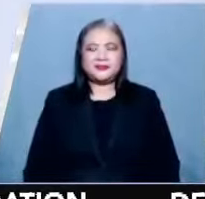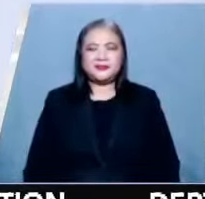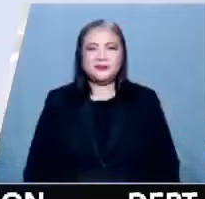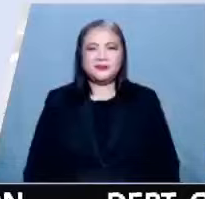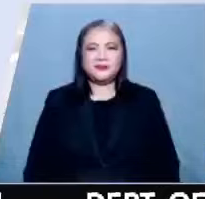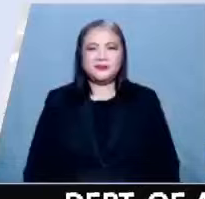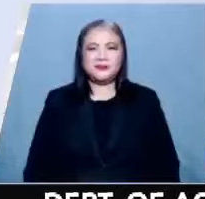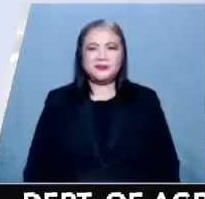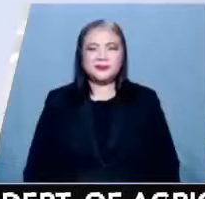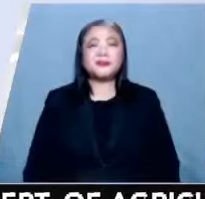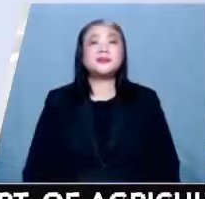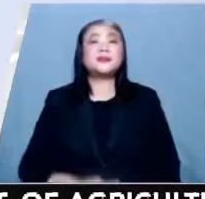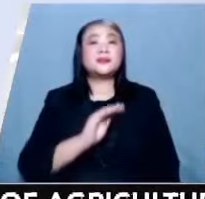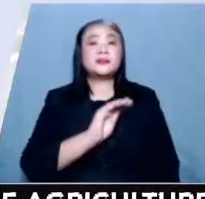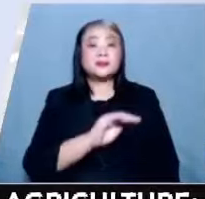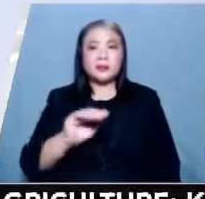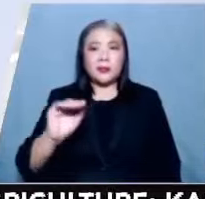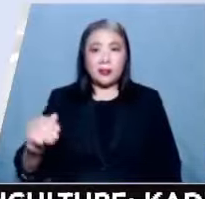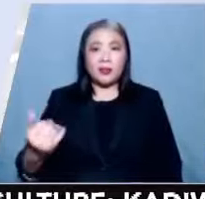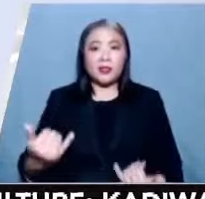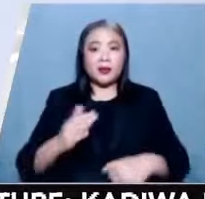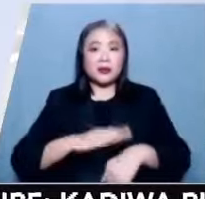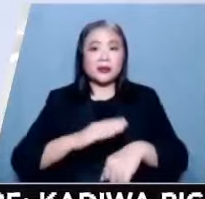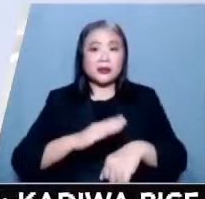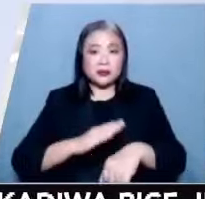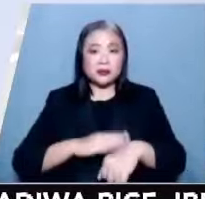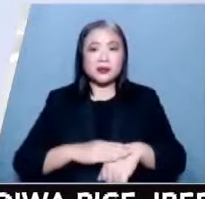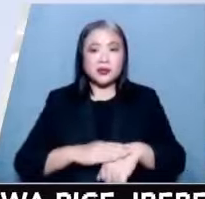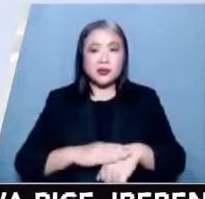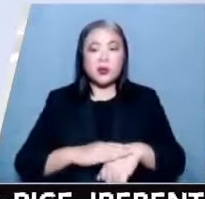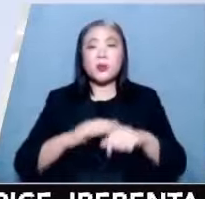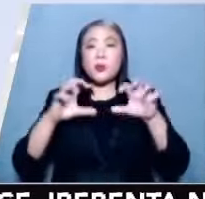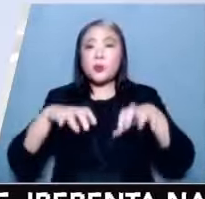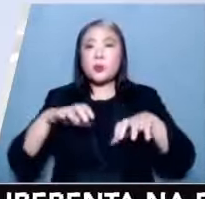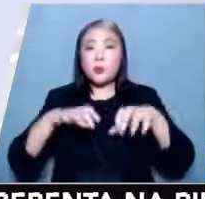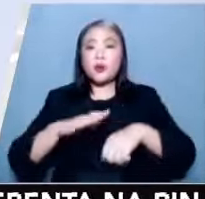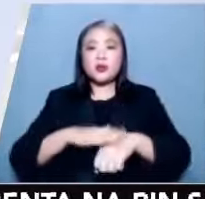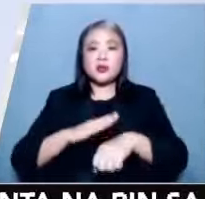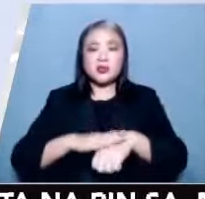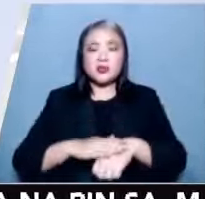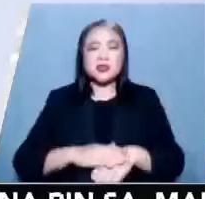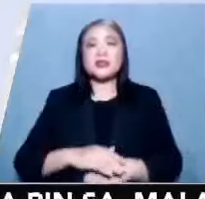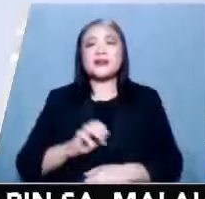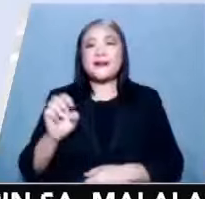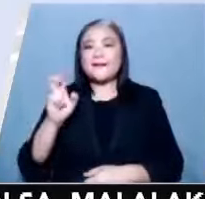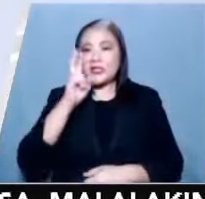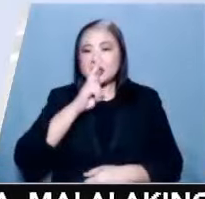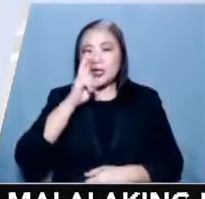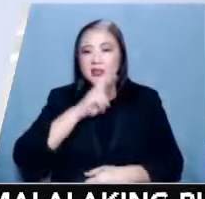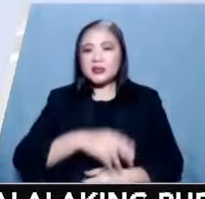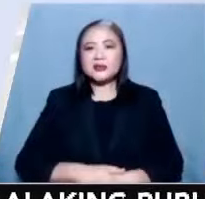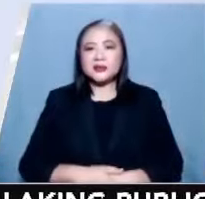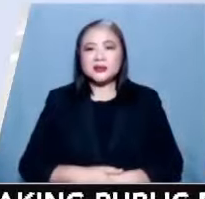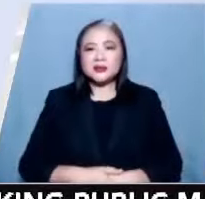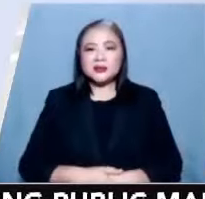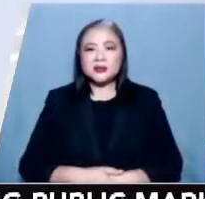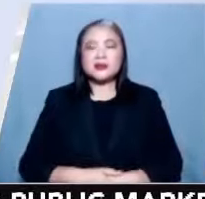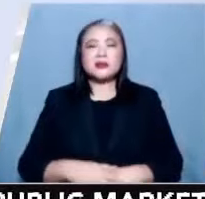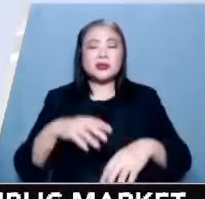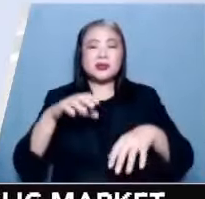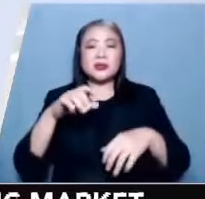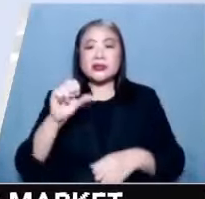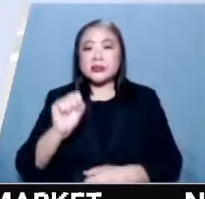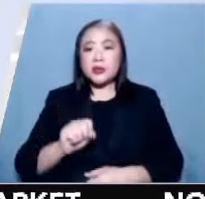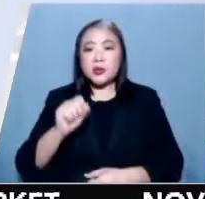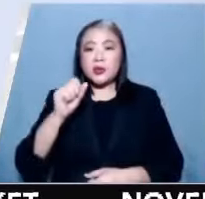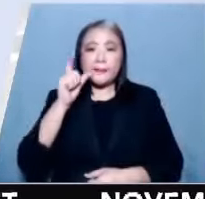Mga kapuso, nakataas po ngayon ng yellow rainfall warning sa ilang bahagi ng Eastern Visayas. Ayon po sa PAGASA, apektado ng pag-ulan ng Southern Leyte, Leyte,